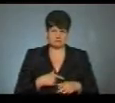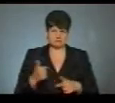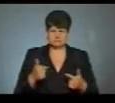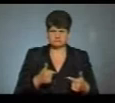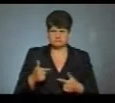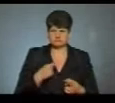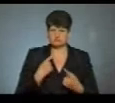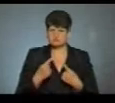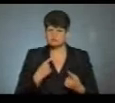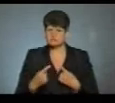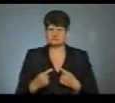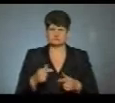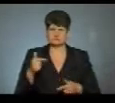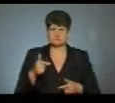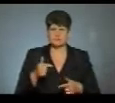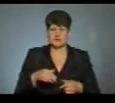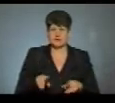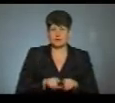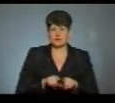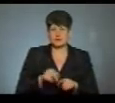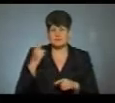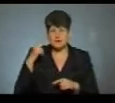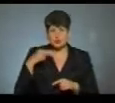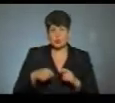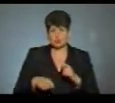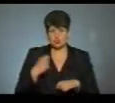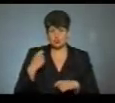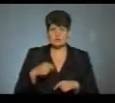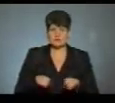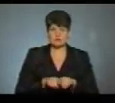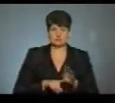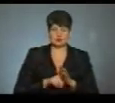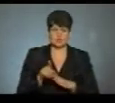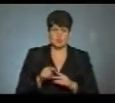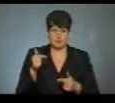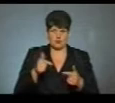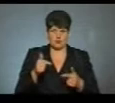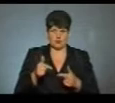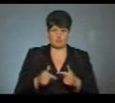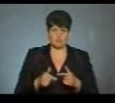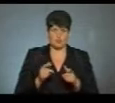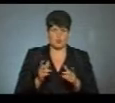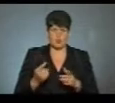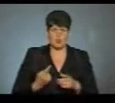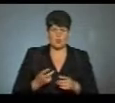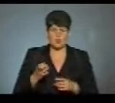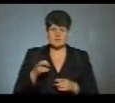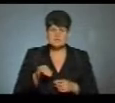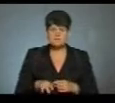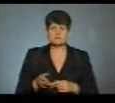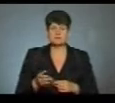нецензурно виражалися, а також дядько правопорушника почав погрожувати охоронцям порядку. Як